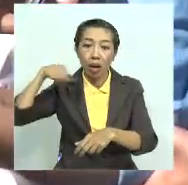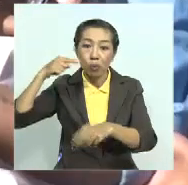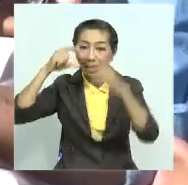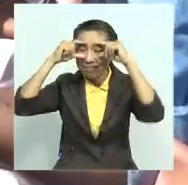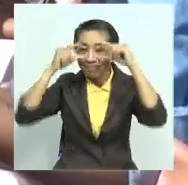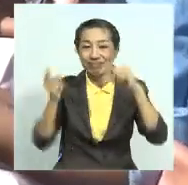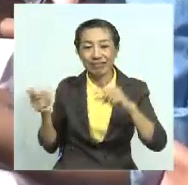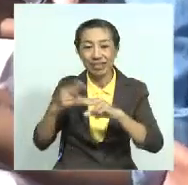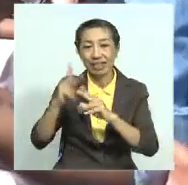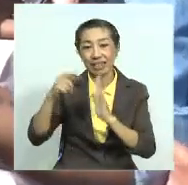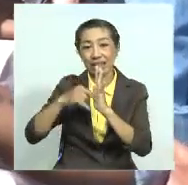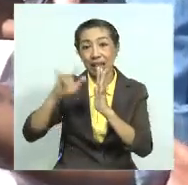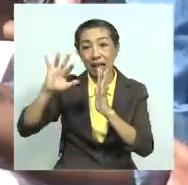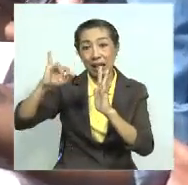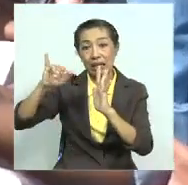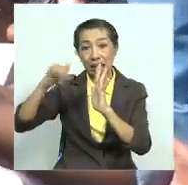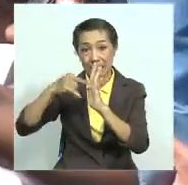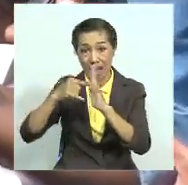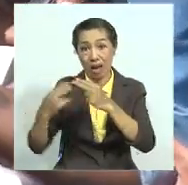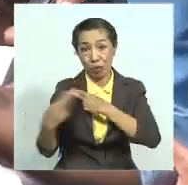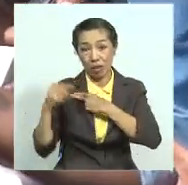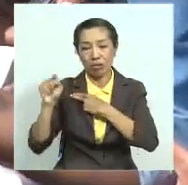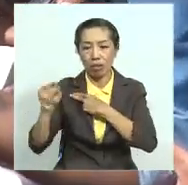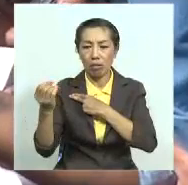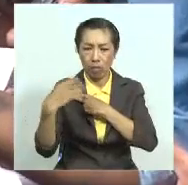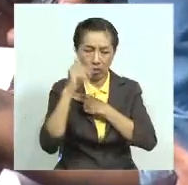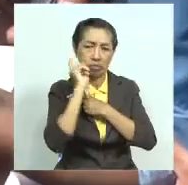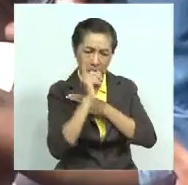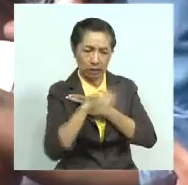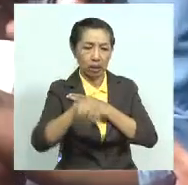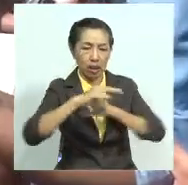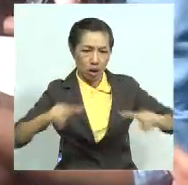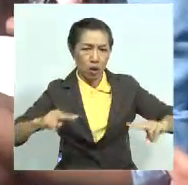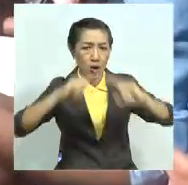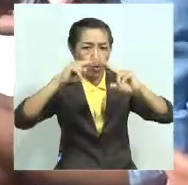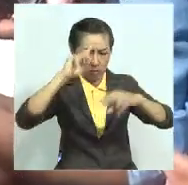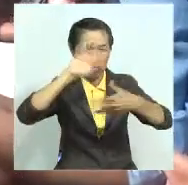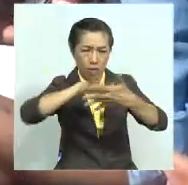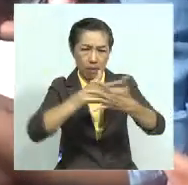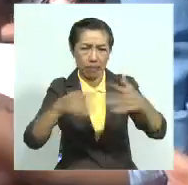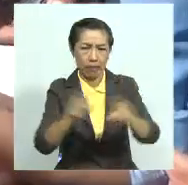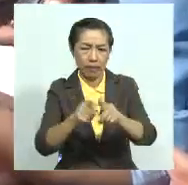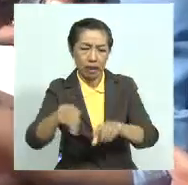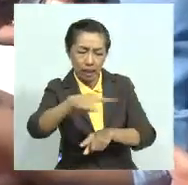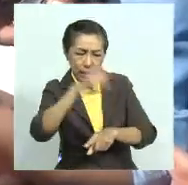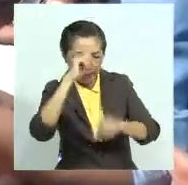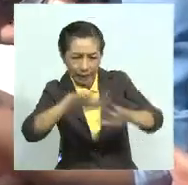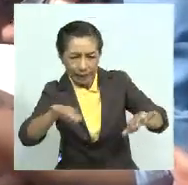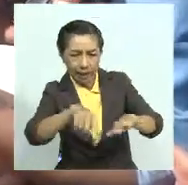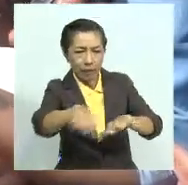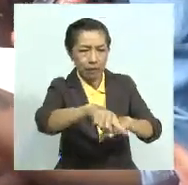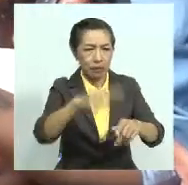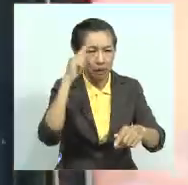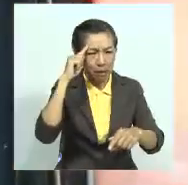าโสพลพาณิชย์นะครับก็บอกนะครับว่าจริงๆแล้วทางกระทรวงเนี่ยก็มีแนวคิดนะครับเรื่องของการที่จะหันมาให้เด็กเนี่ยใ